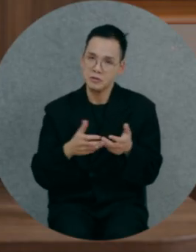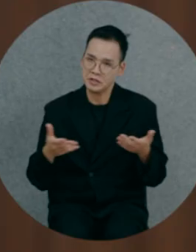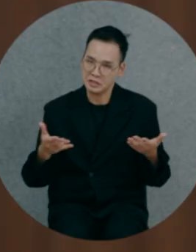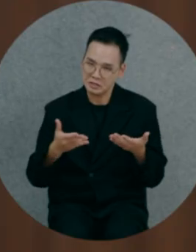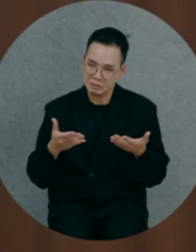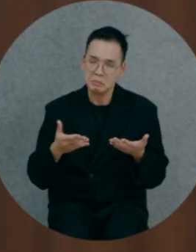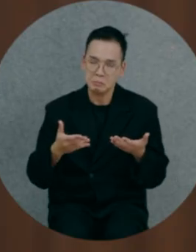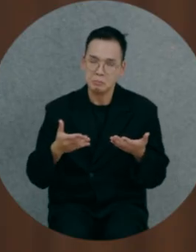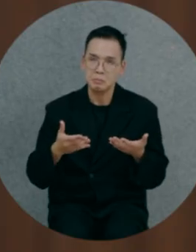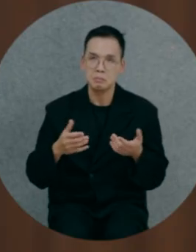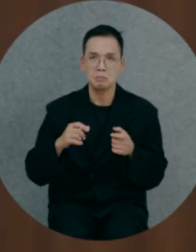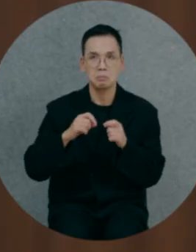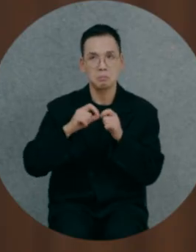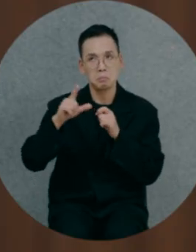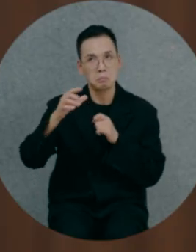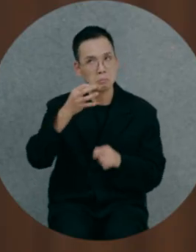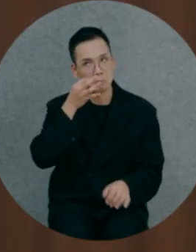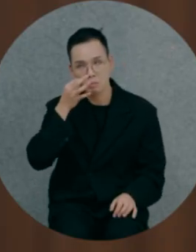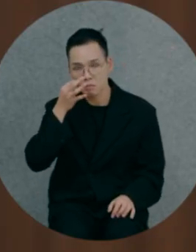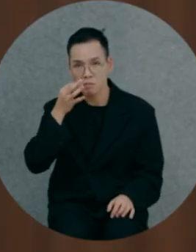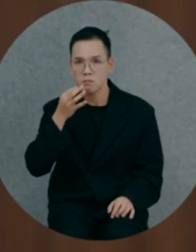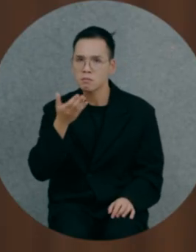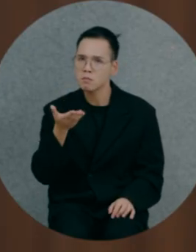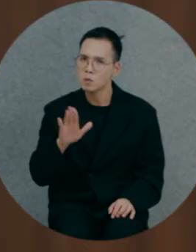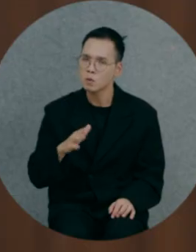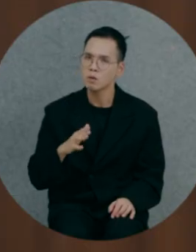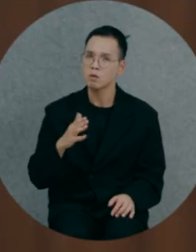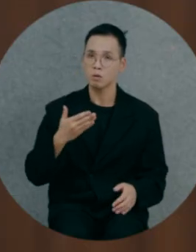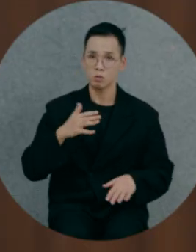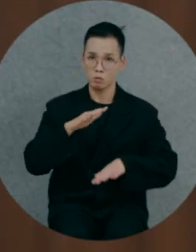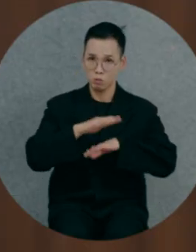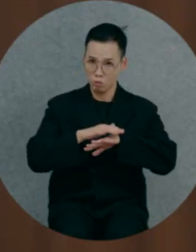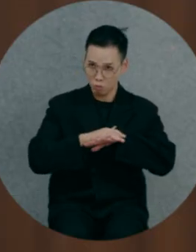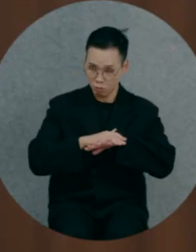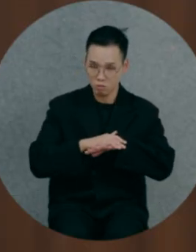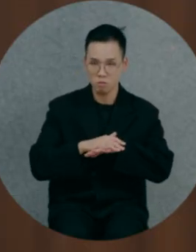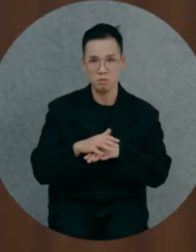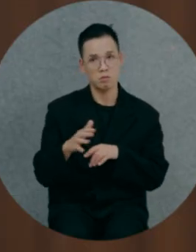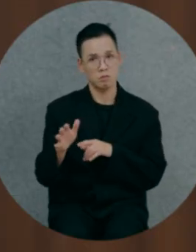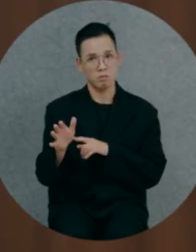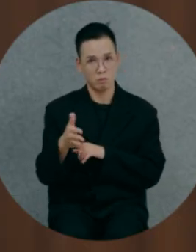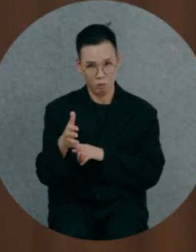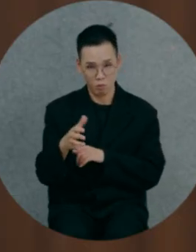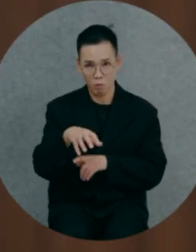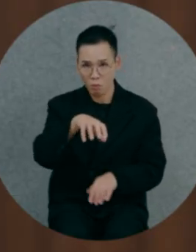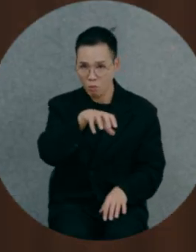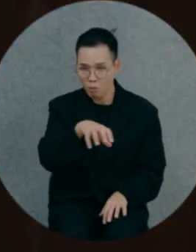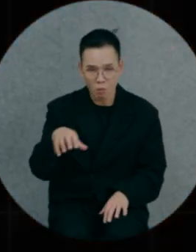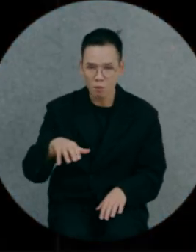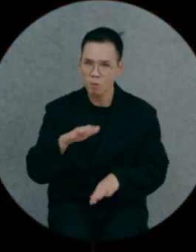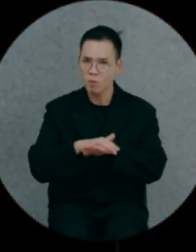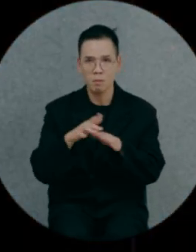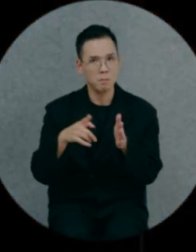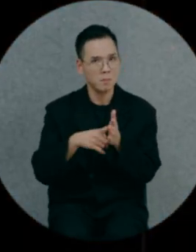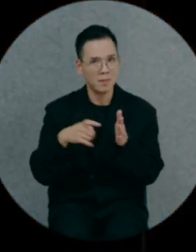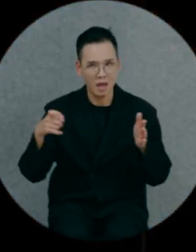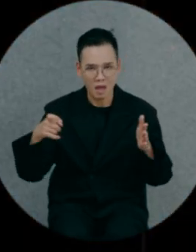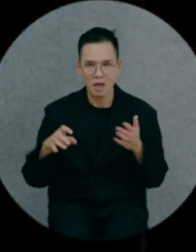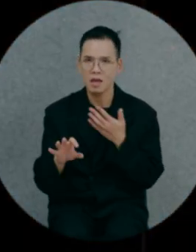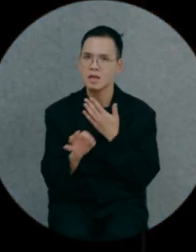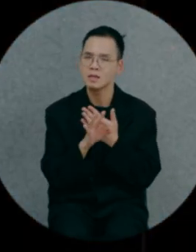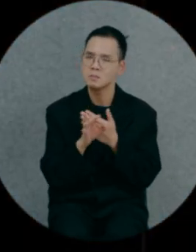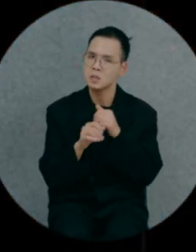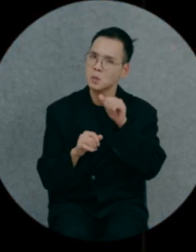됩니다. 그렇지만 최근에는 농번기, 어번기에 일손이 필요한 농어촌에서 약